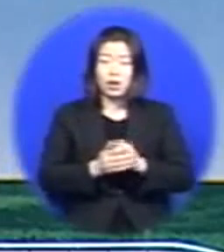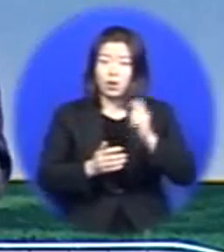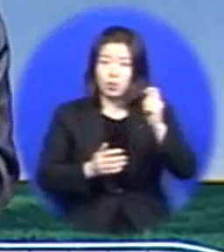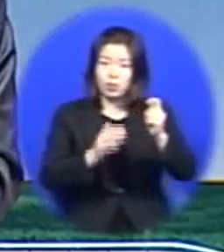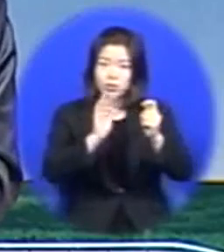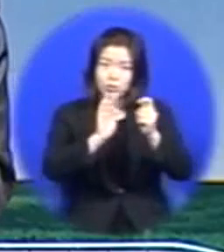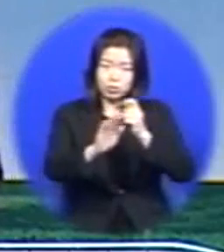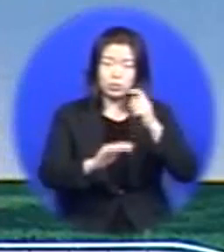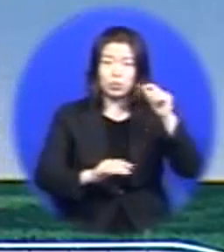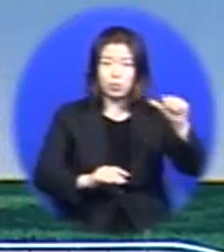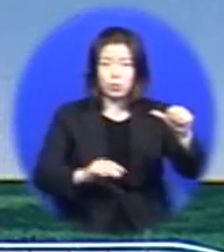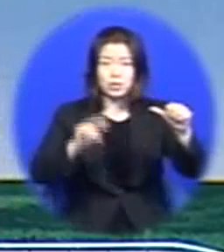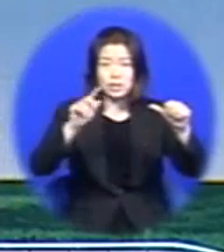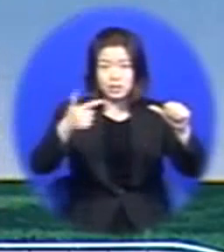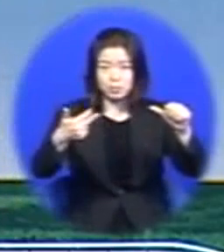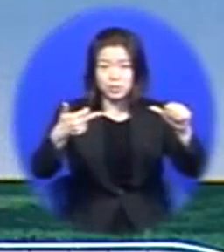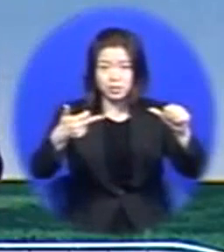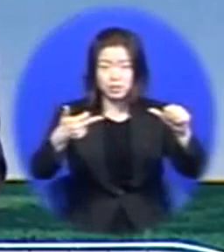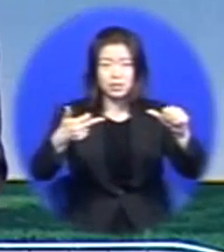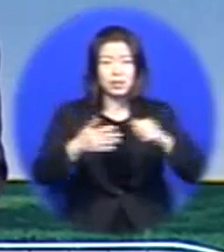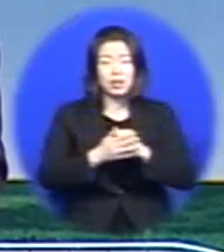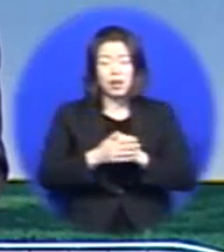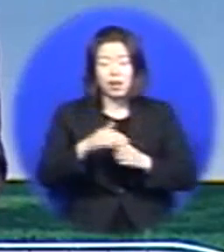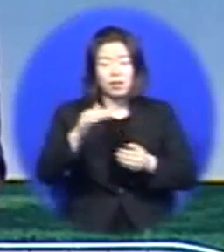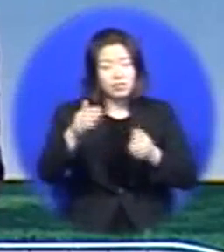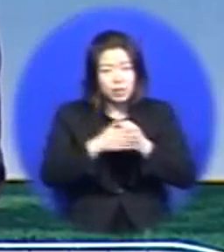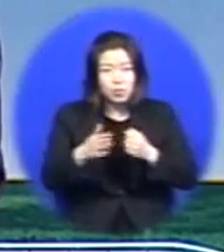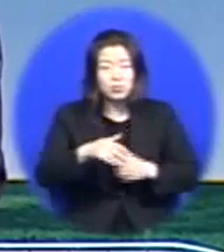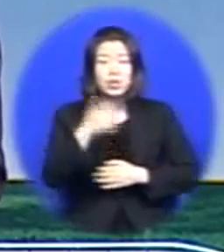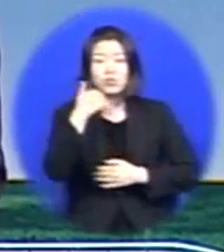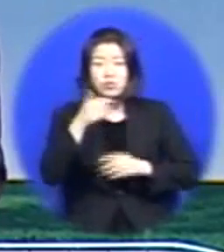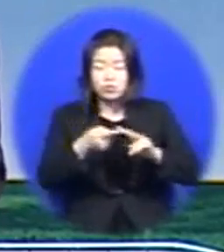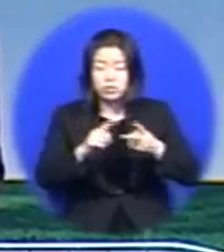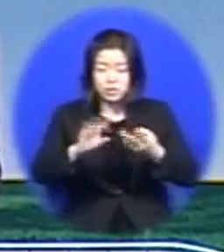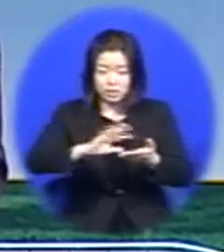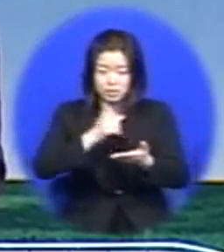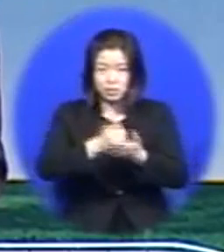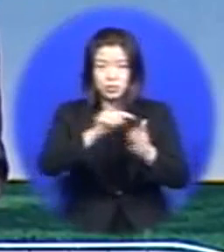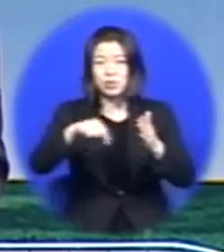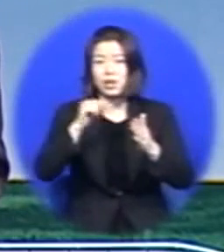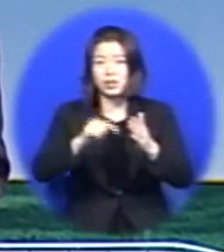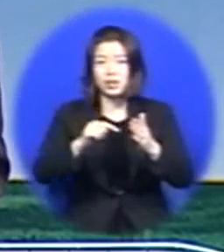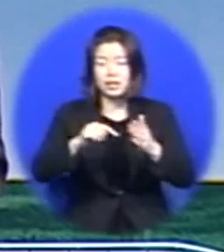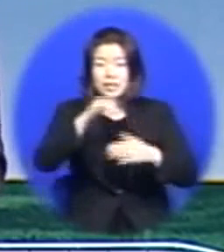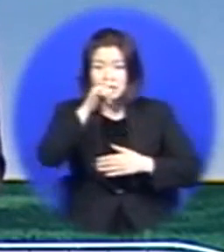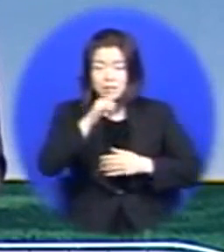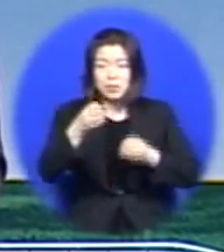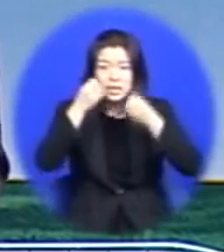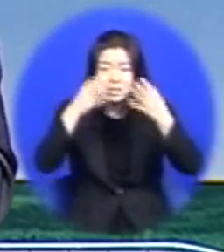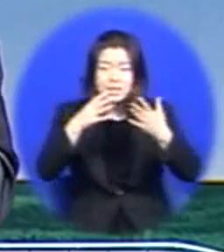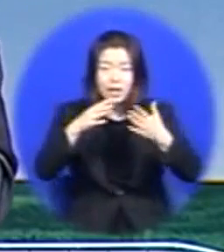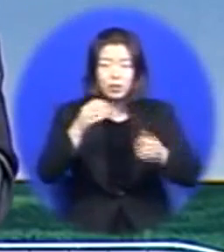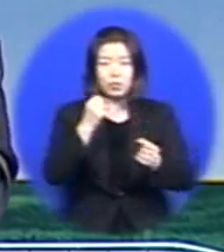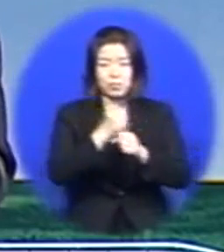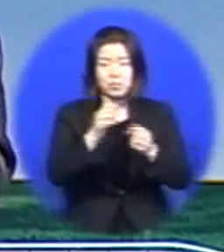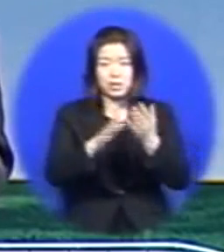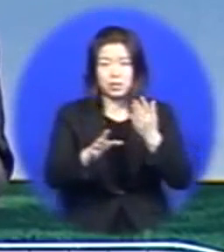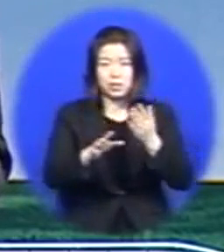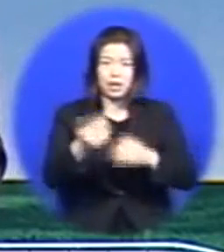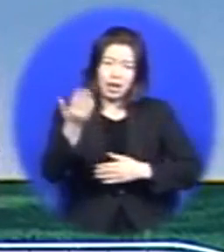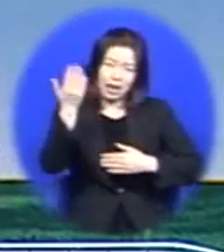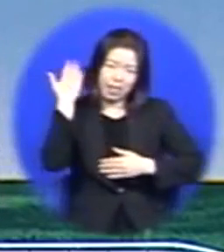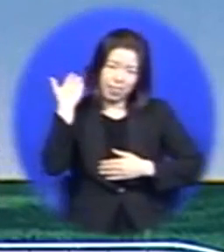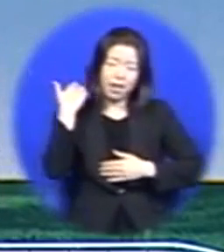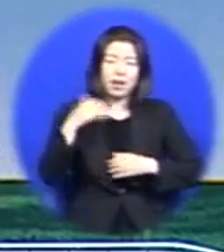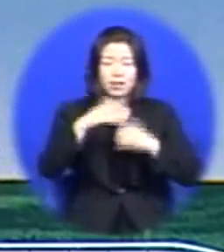고린도후서 5장 17절 말씀, 그런즉 누구든지 그리스도 안에 있으면 새로운 피조물이라 이전 것은 지나갔으니